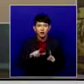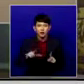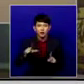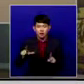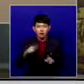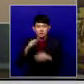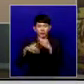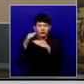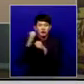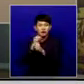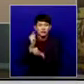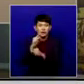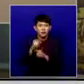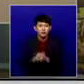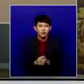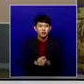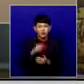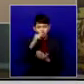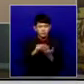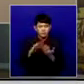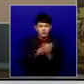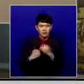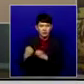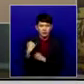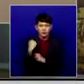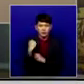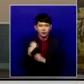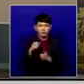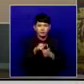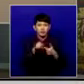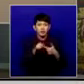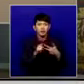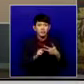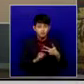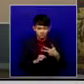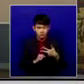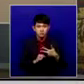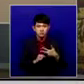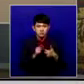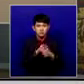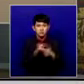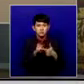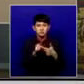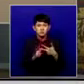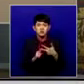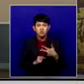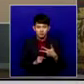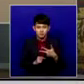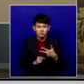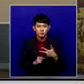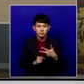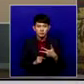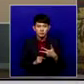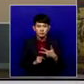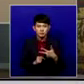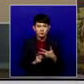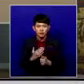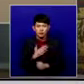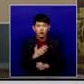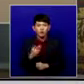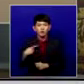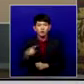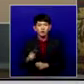เลยครับจุดแข็งกับประเทศ3ด้านแผ่นสุดท้ายนะจบเลยนะครับ3ด้านเราจะได้เปรียบเรื่องการเก